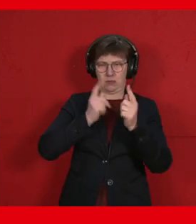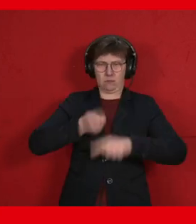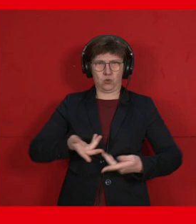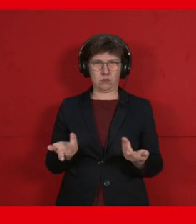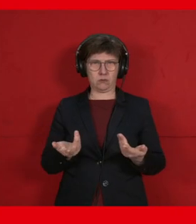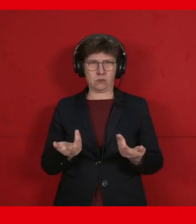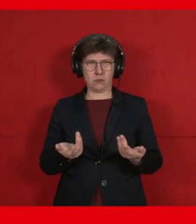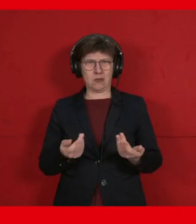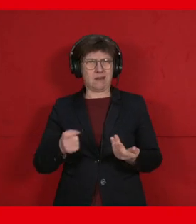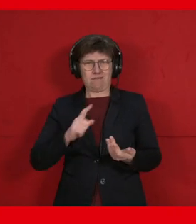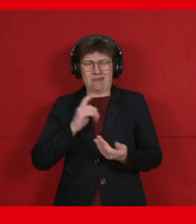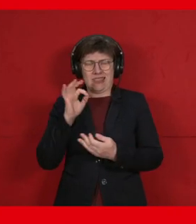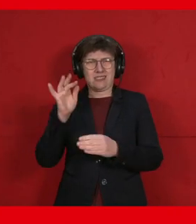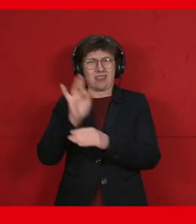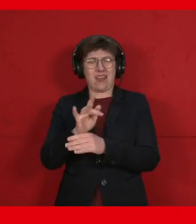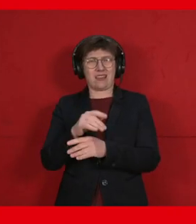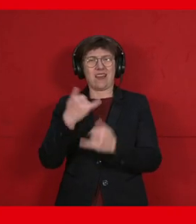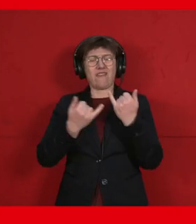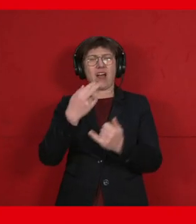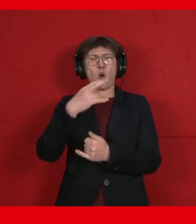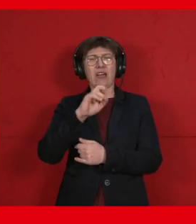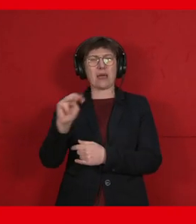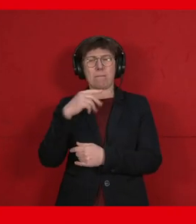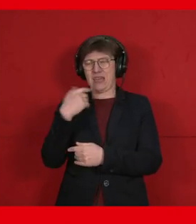überhaupt nichts dagegen, wie Frau Grimmes gesagt hat,